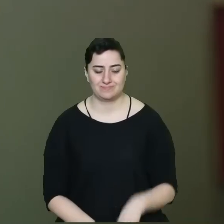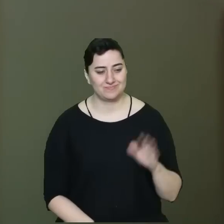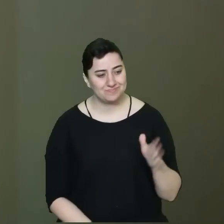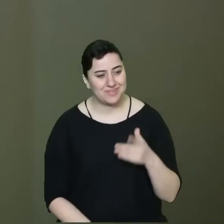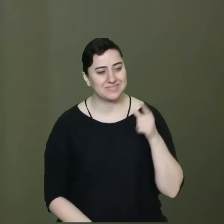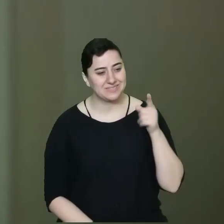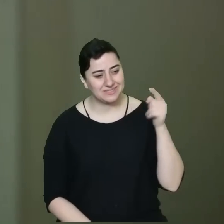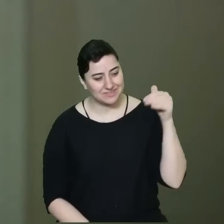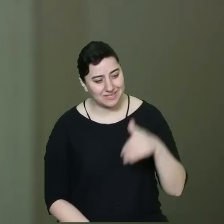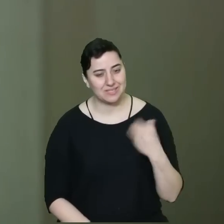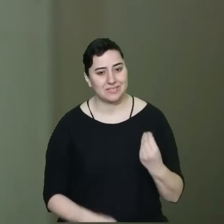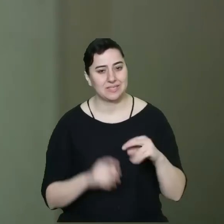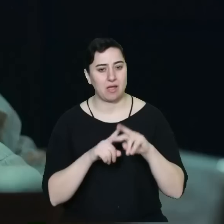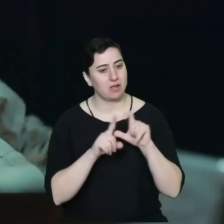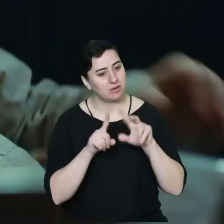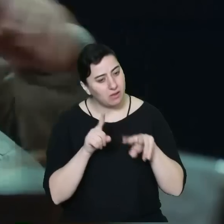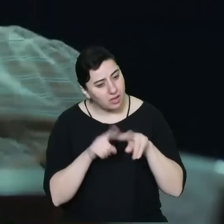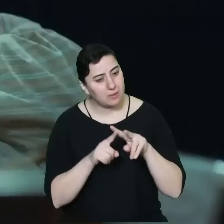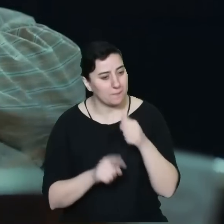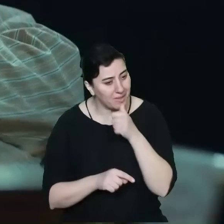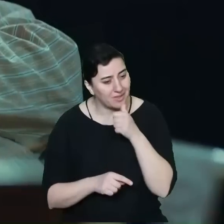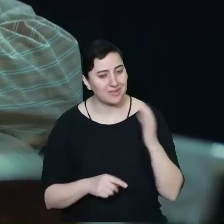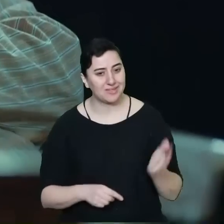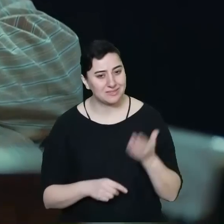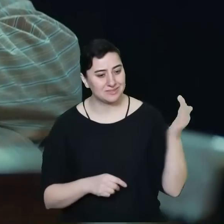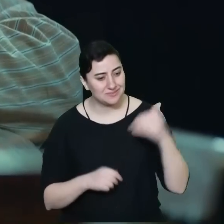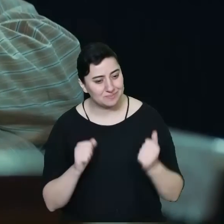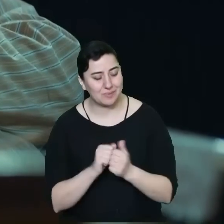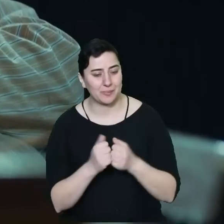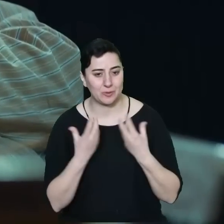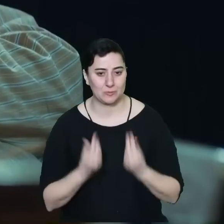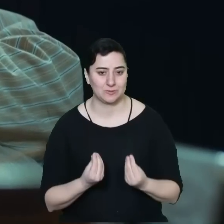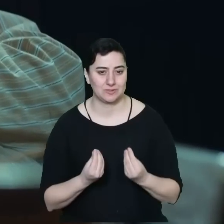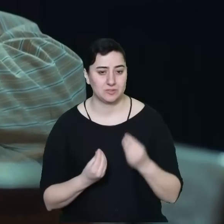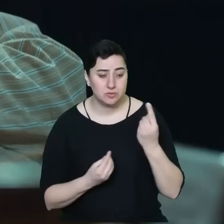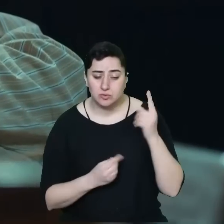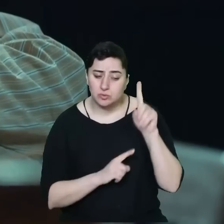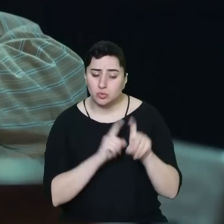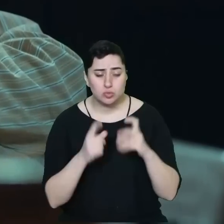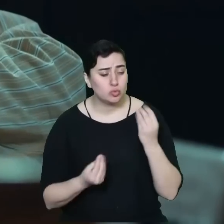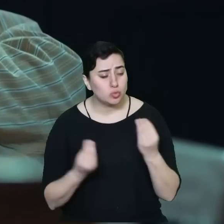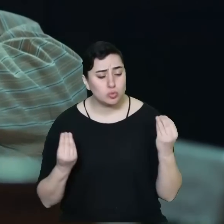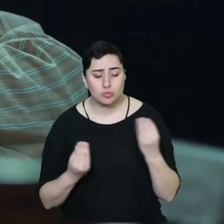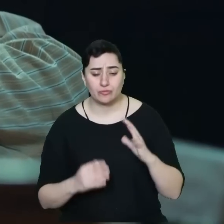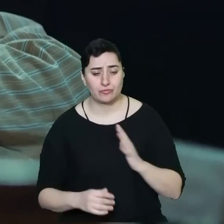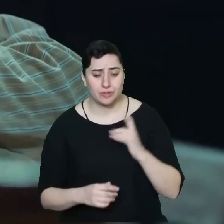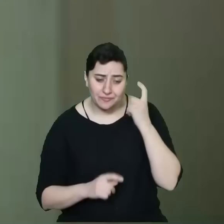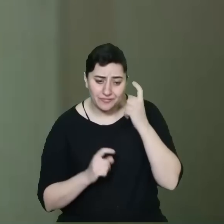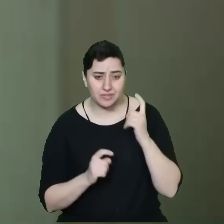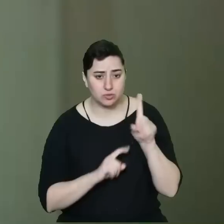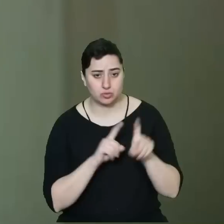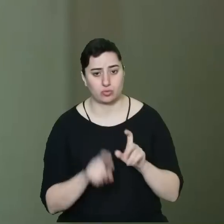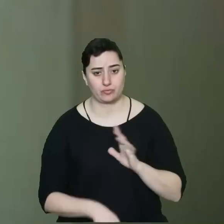Keşke siz burada olsaydınız Adnan Bey. Keşke yanımızda olsaydınız. Size danışacağım o kadar çok şey var ki Adnan